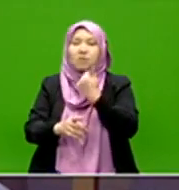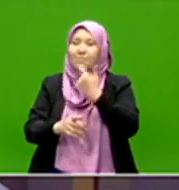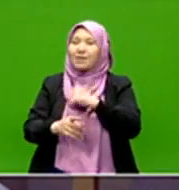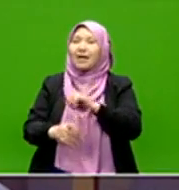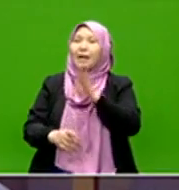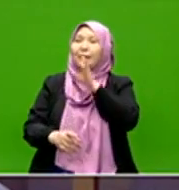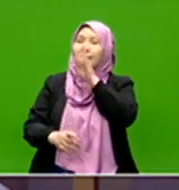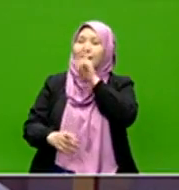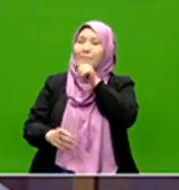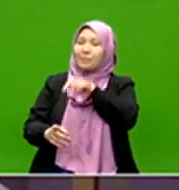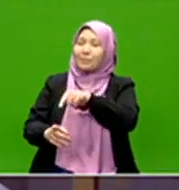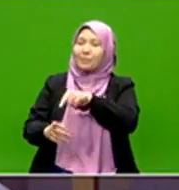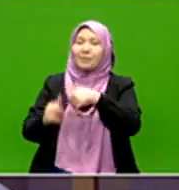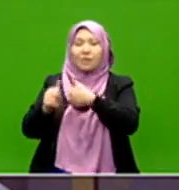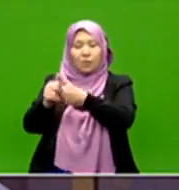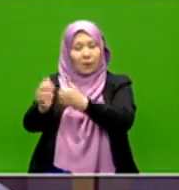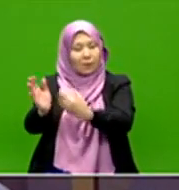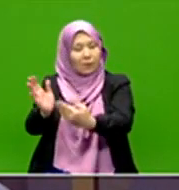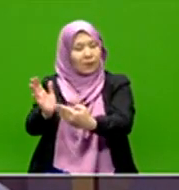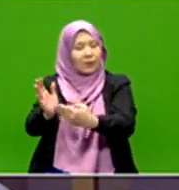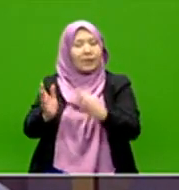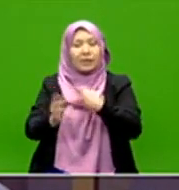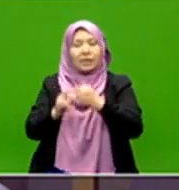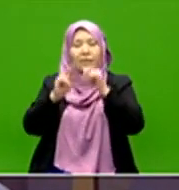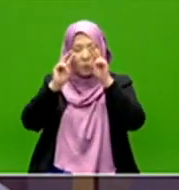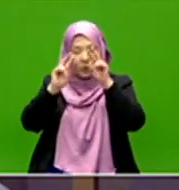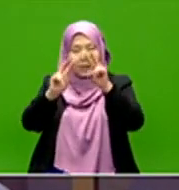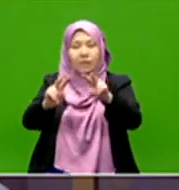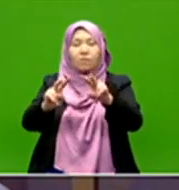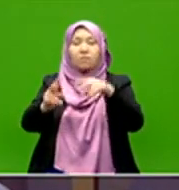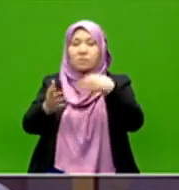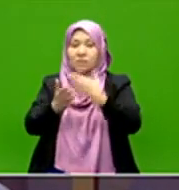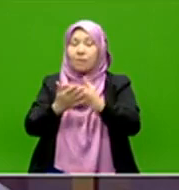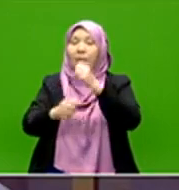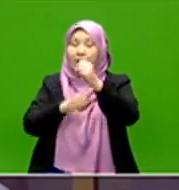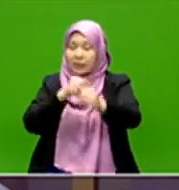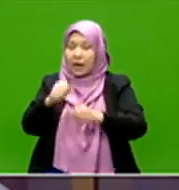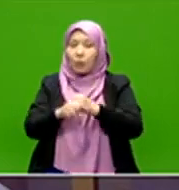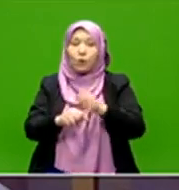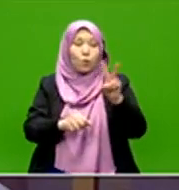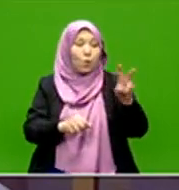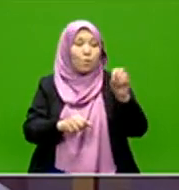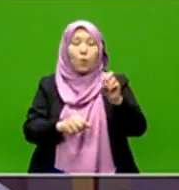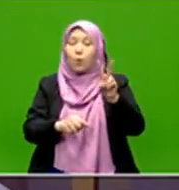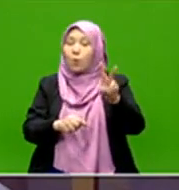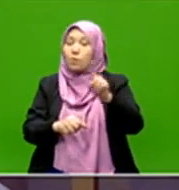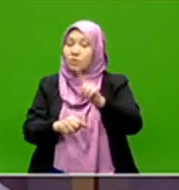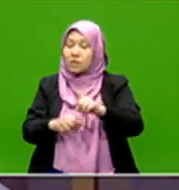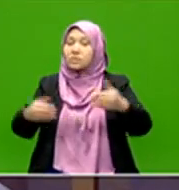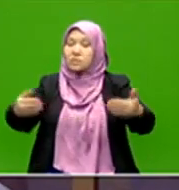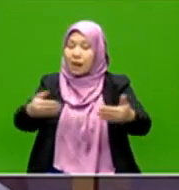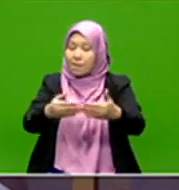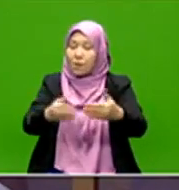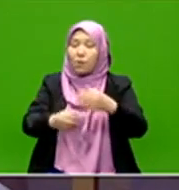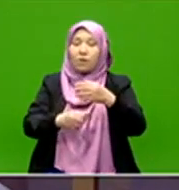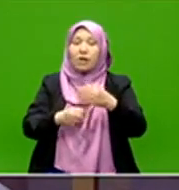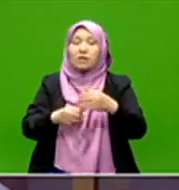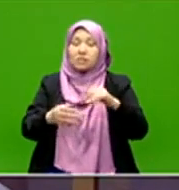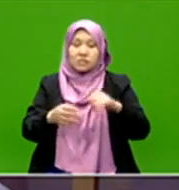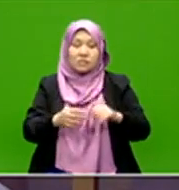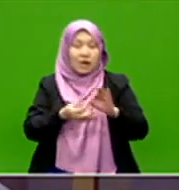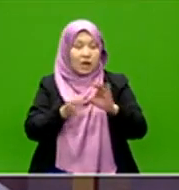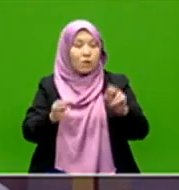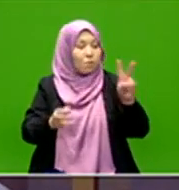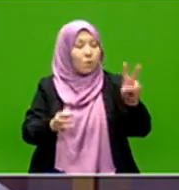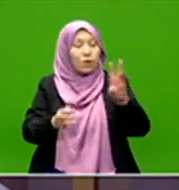benar berdasarkan kepada bukti yang kita boleh lihat sampai kepada tahun 2021 ini. Mari kita sama-sama baca ayat 26, 27 bersama